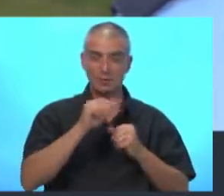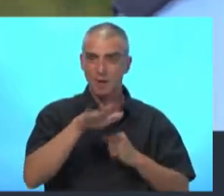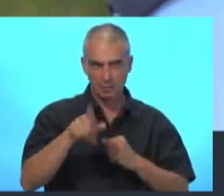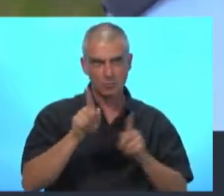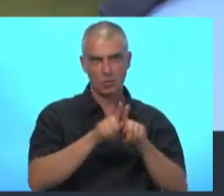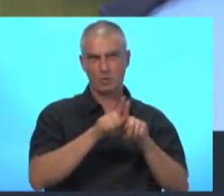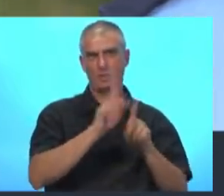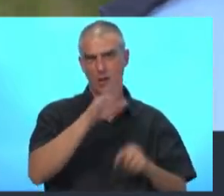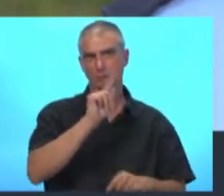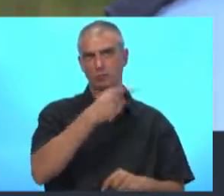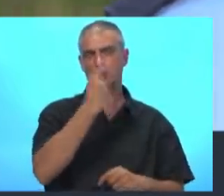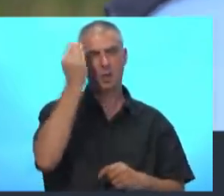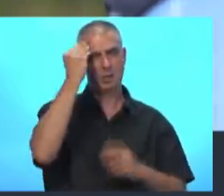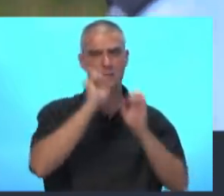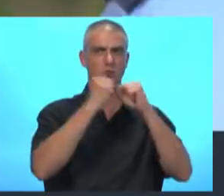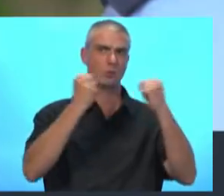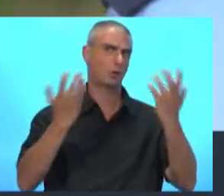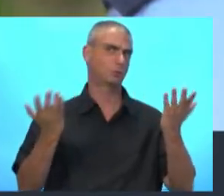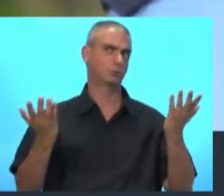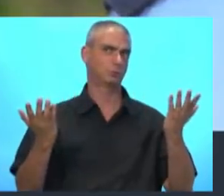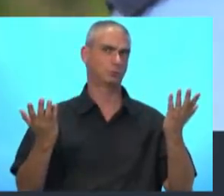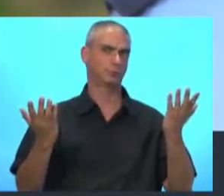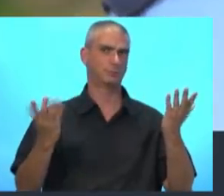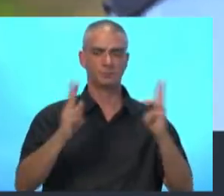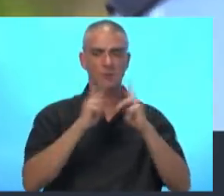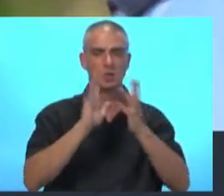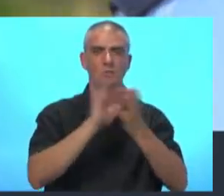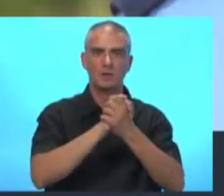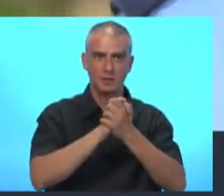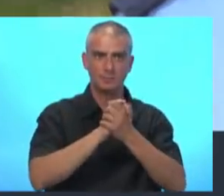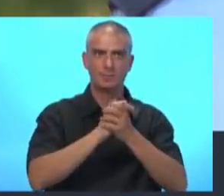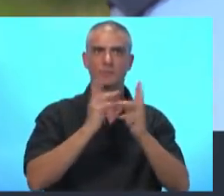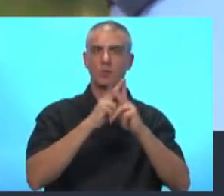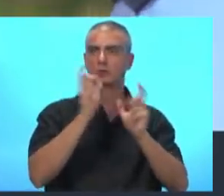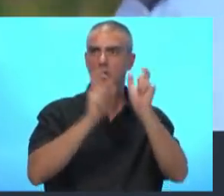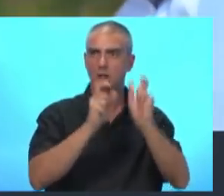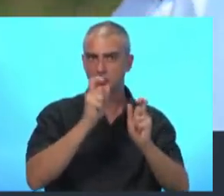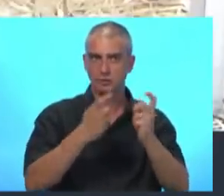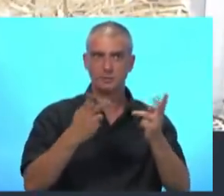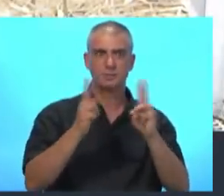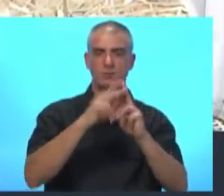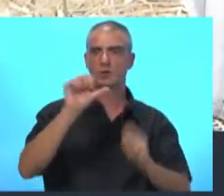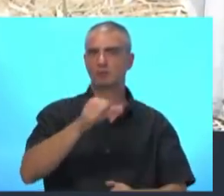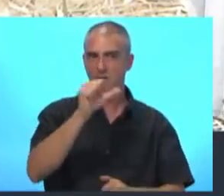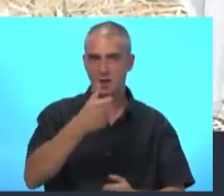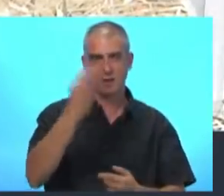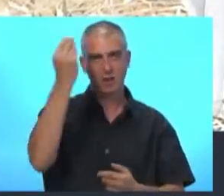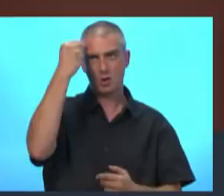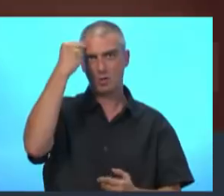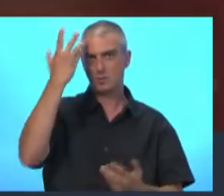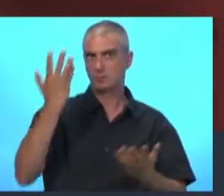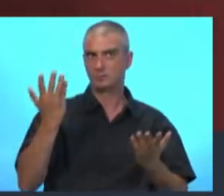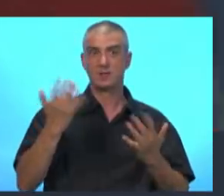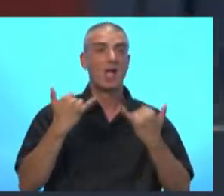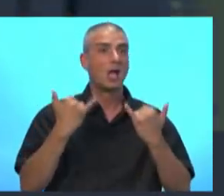שעת איכות גם, שעת איכות תורנית זה נקרא. אתה פוגש את החברים, אתה פוגש את האנשים, אתה פוגש את הגמרא, אתה פוגש את הלימוד.